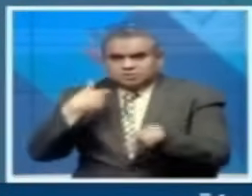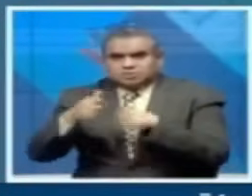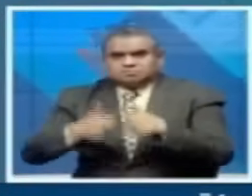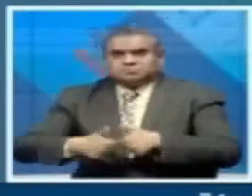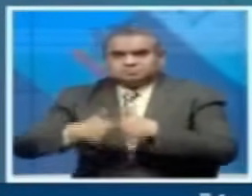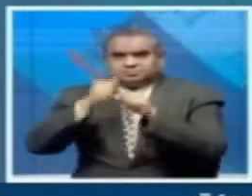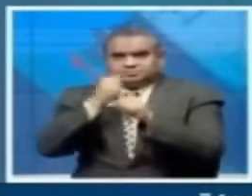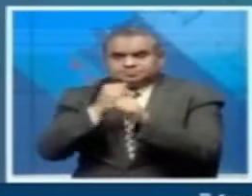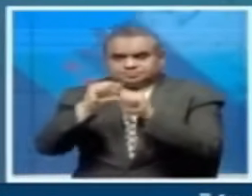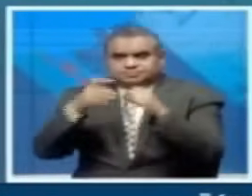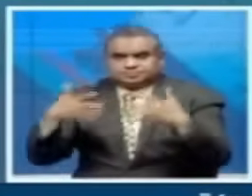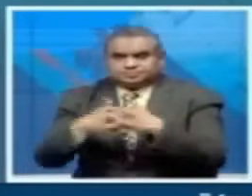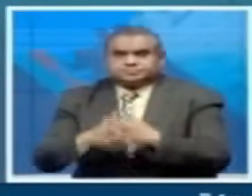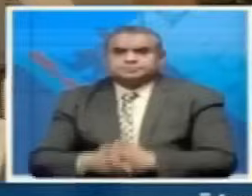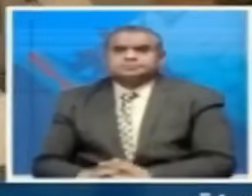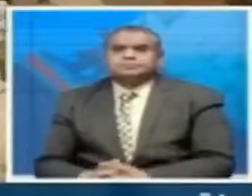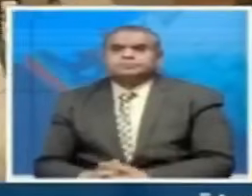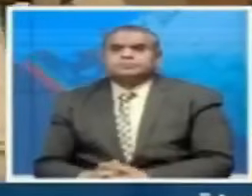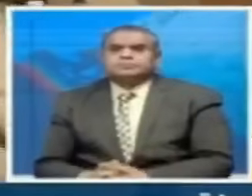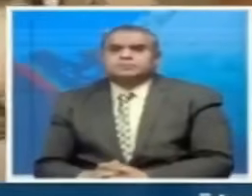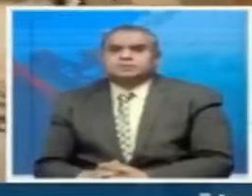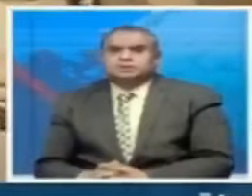الكبرى.